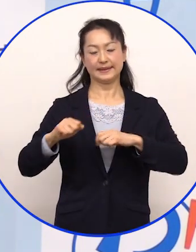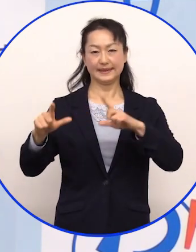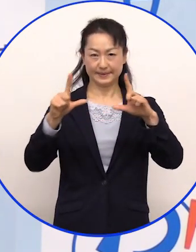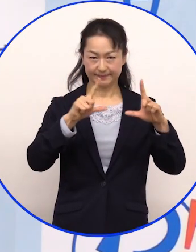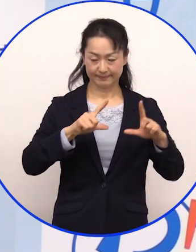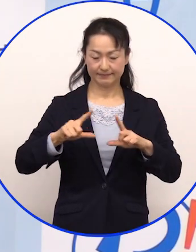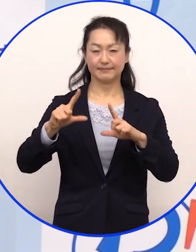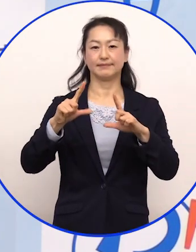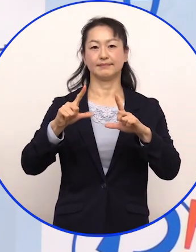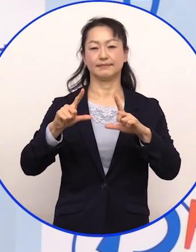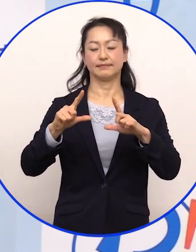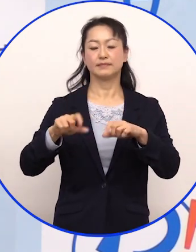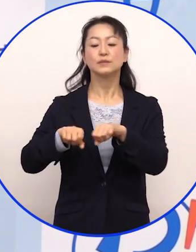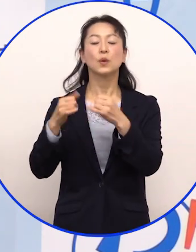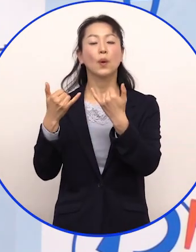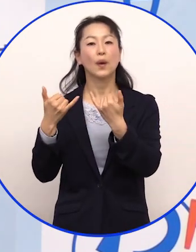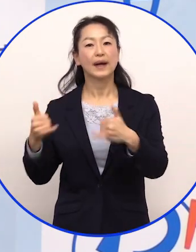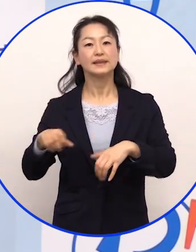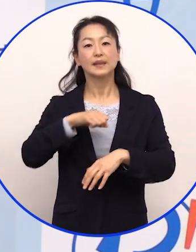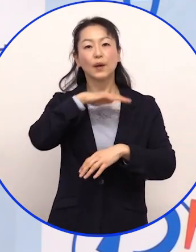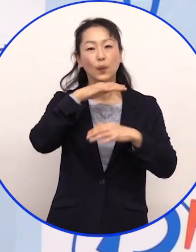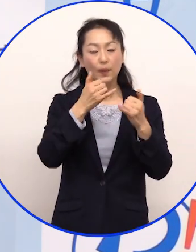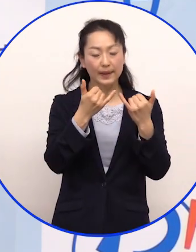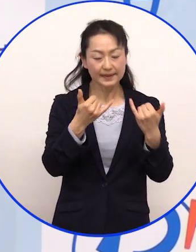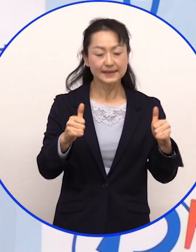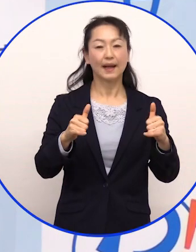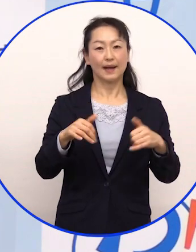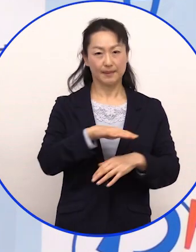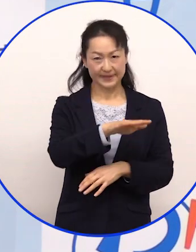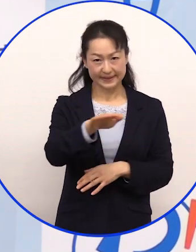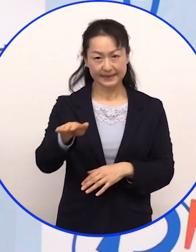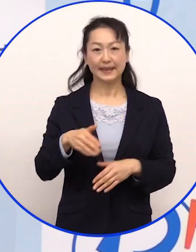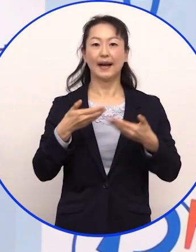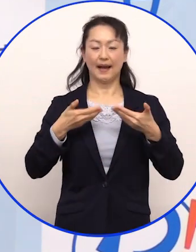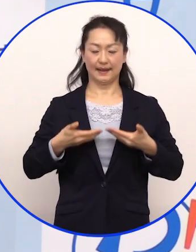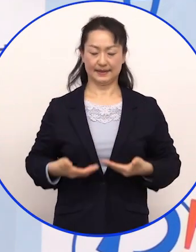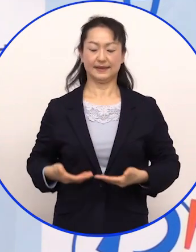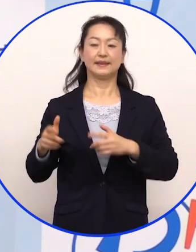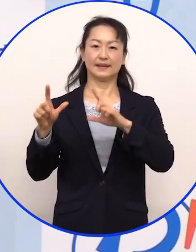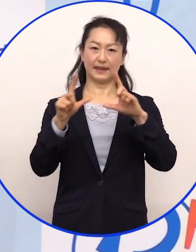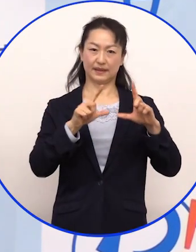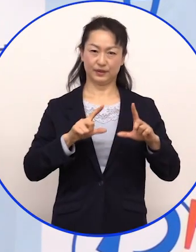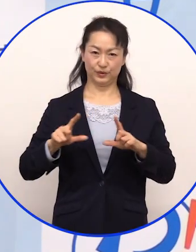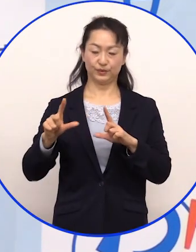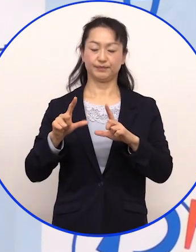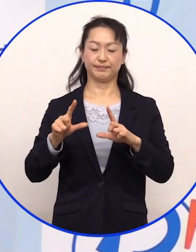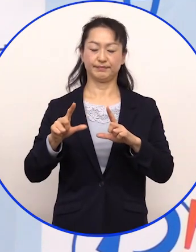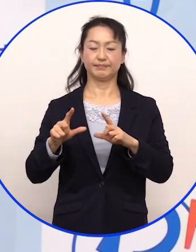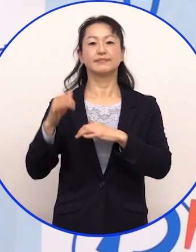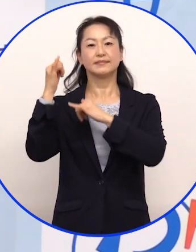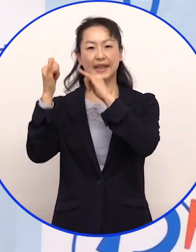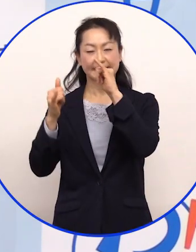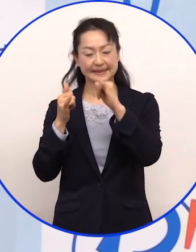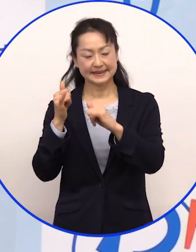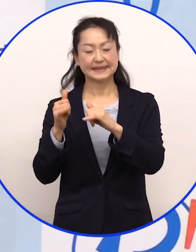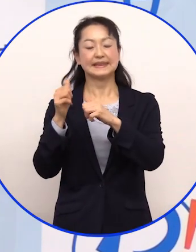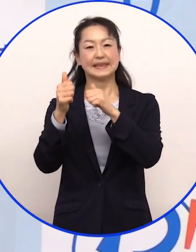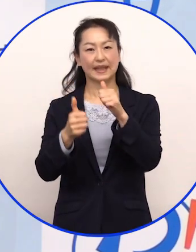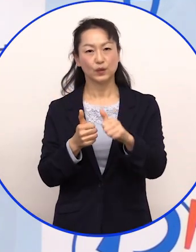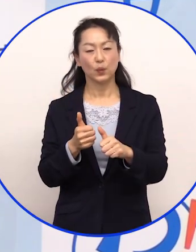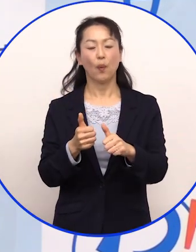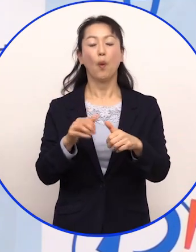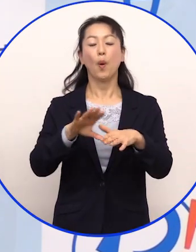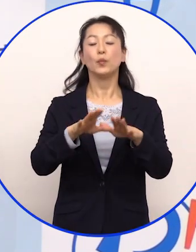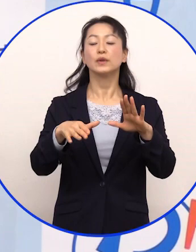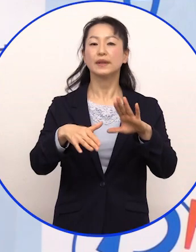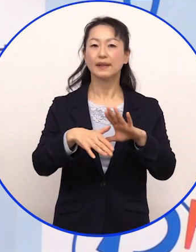街、障害者も高齢者も誰もが安心して生活する街、歴史や伝統文化を大切